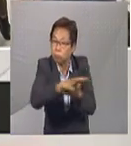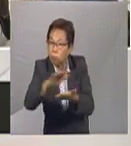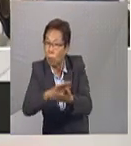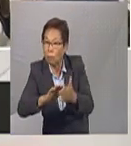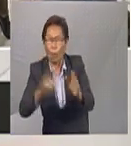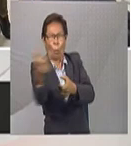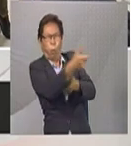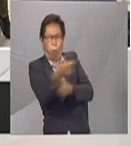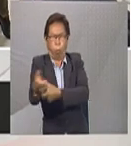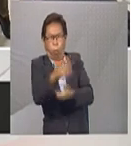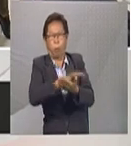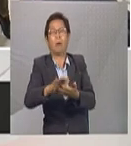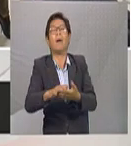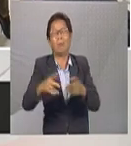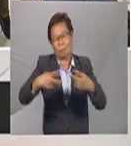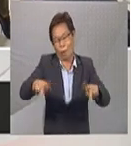itu?